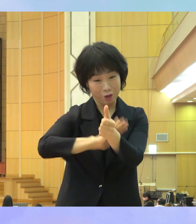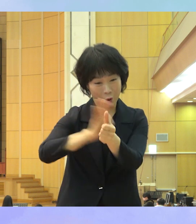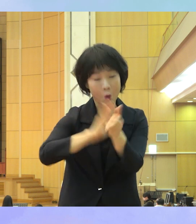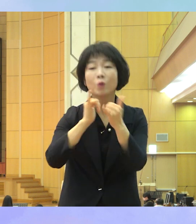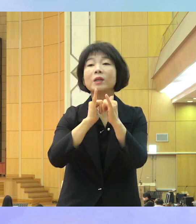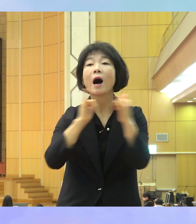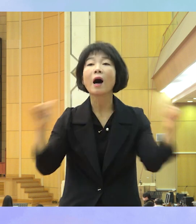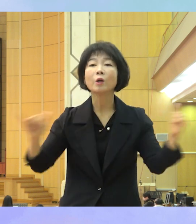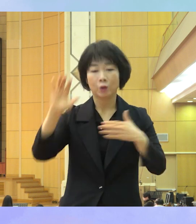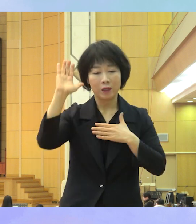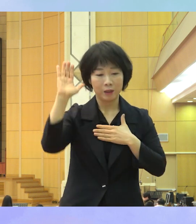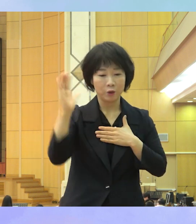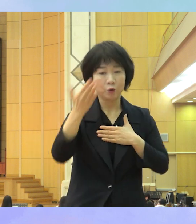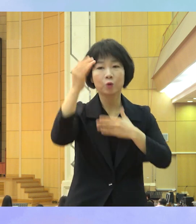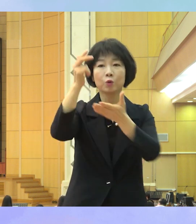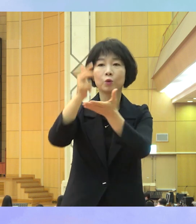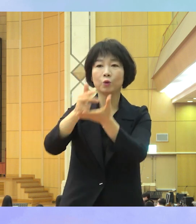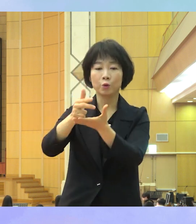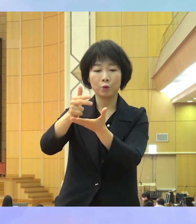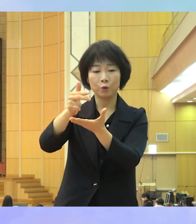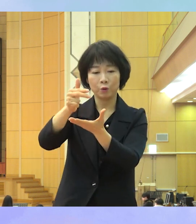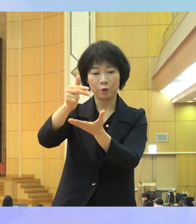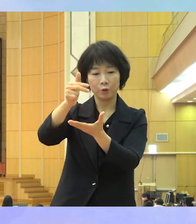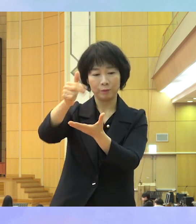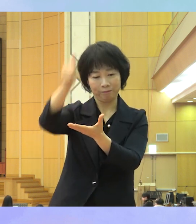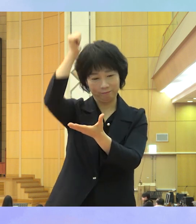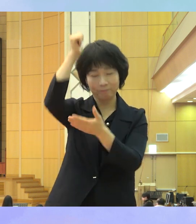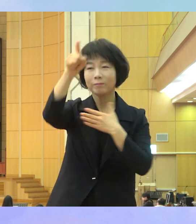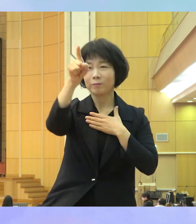위로자 되신 주,